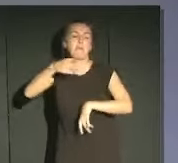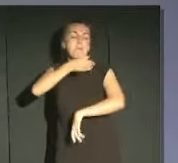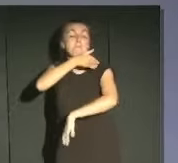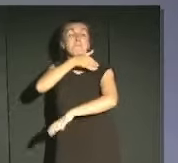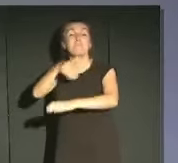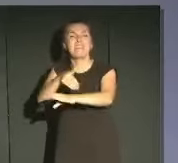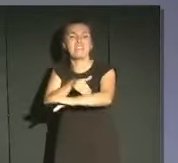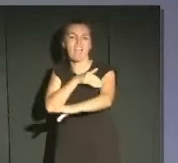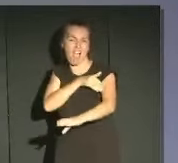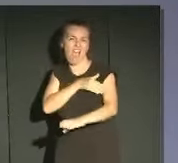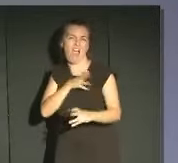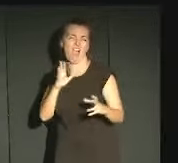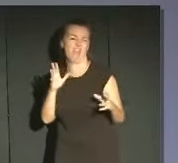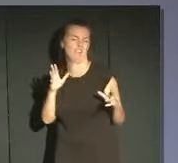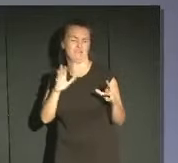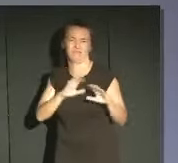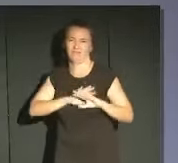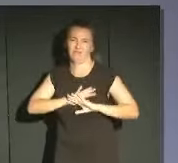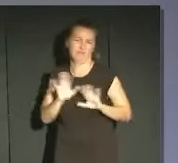dos